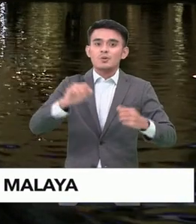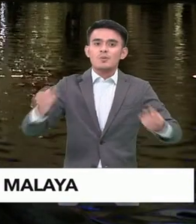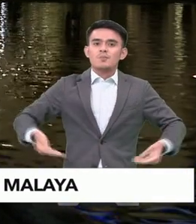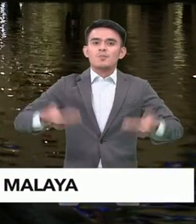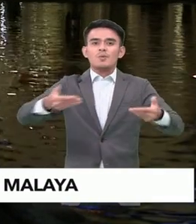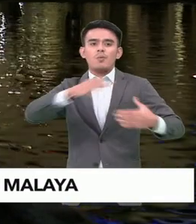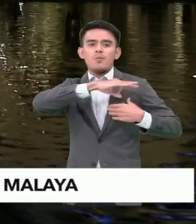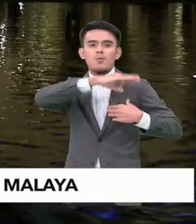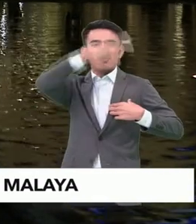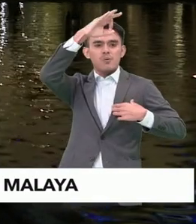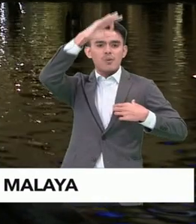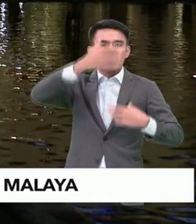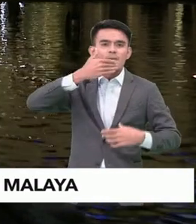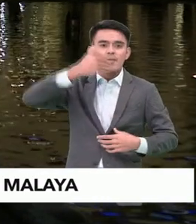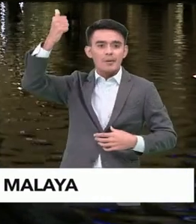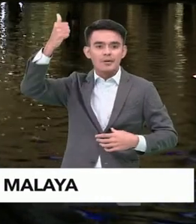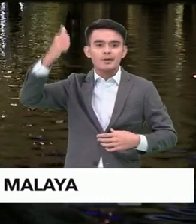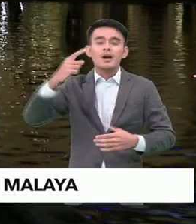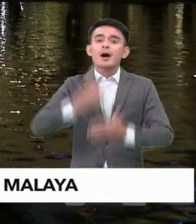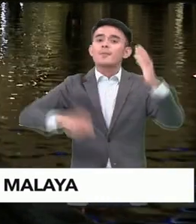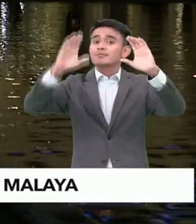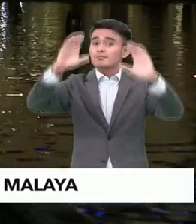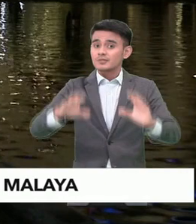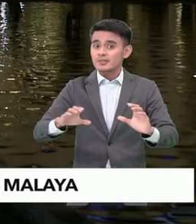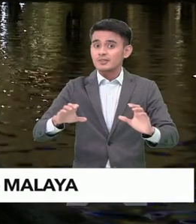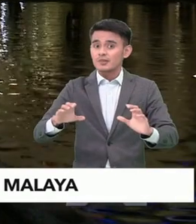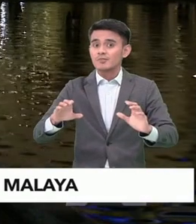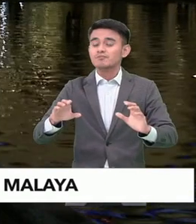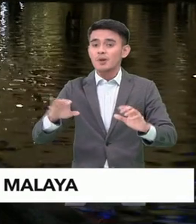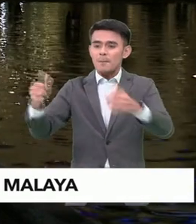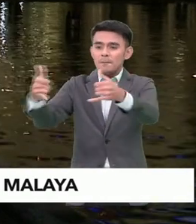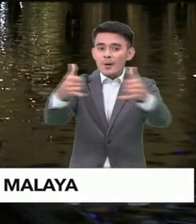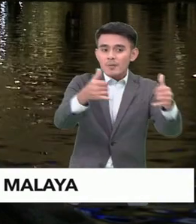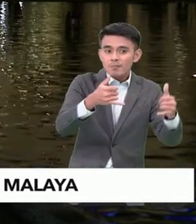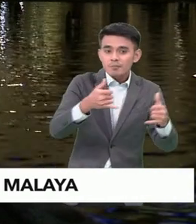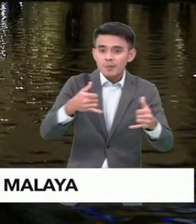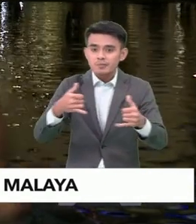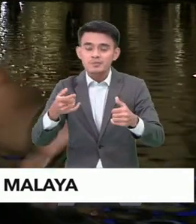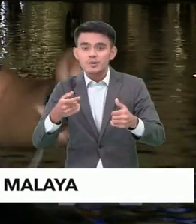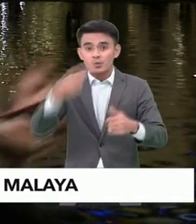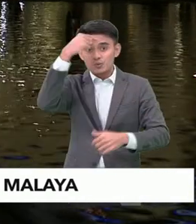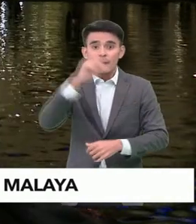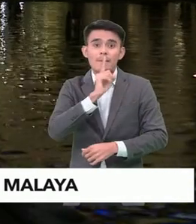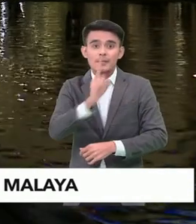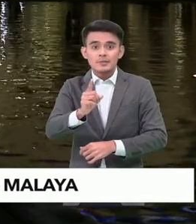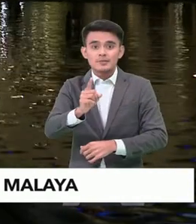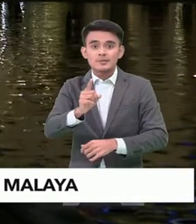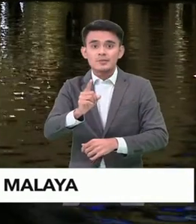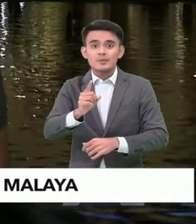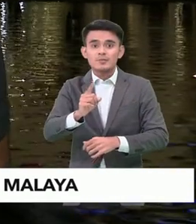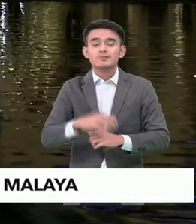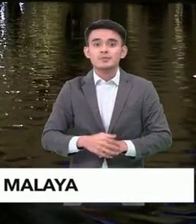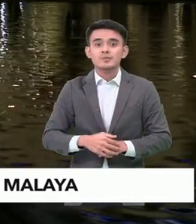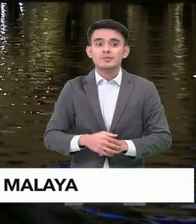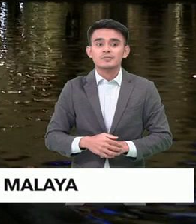secara yang terbaik Apakah strategi yang akan dilakukan begitu taktikal untuk memastikan gawang gold